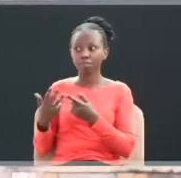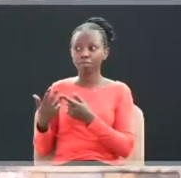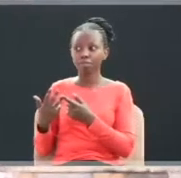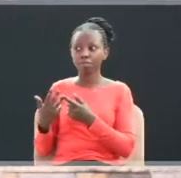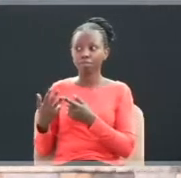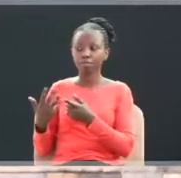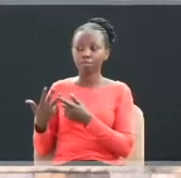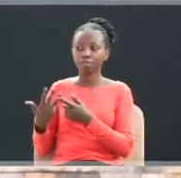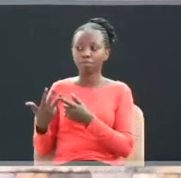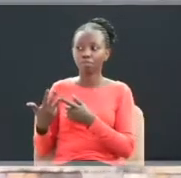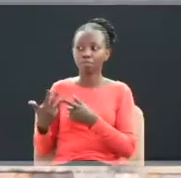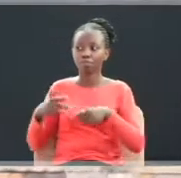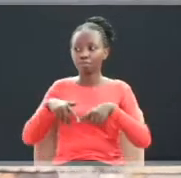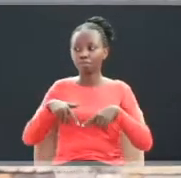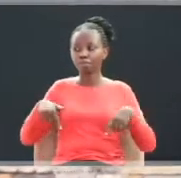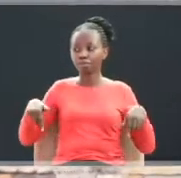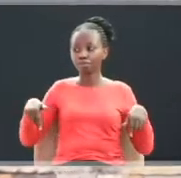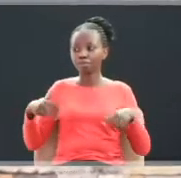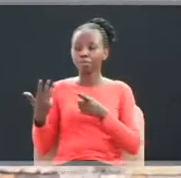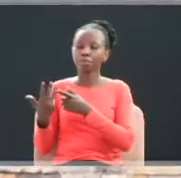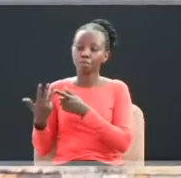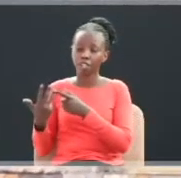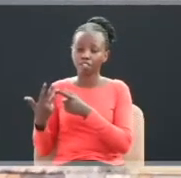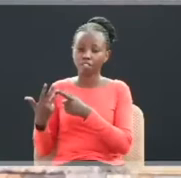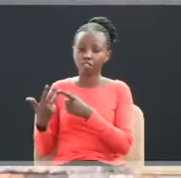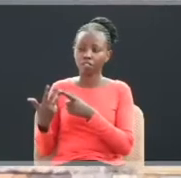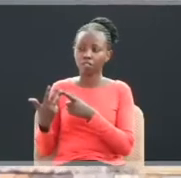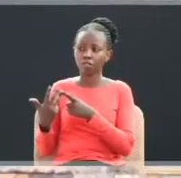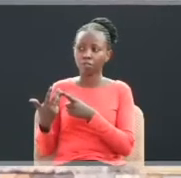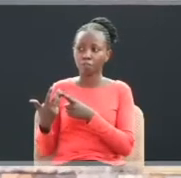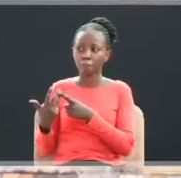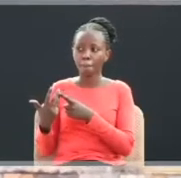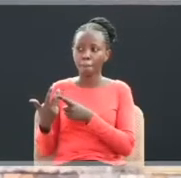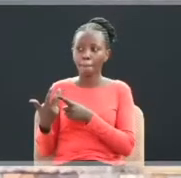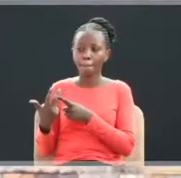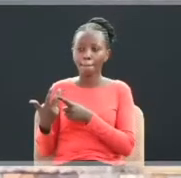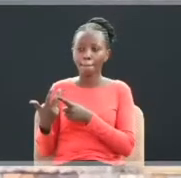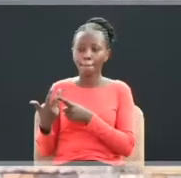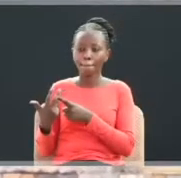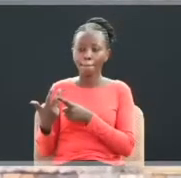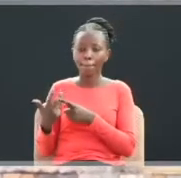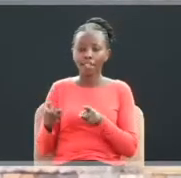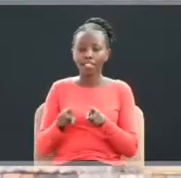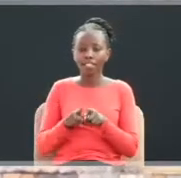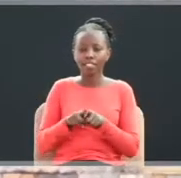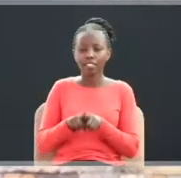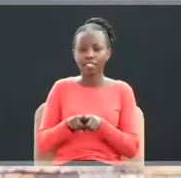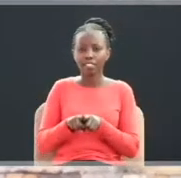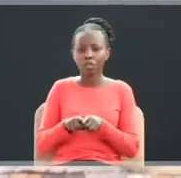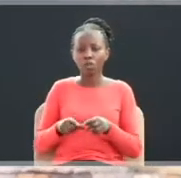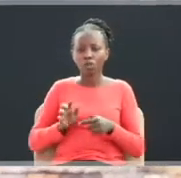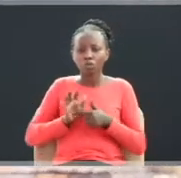Verse 8 and 9. Na mwisho, contagious zeal or zeal for God's glory. Verse 10 and